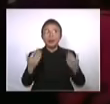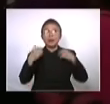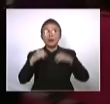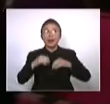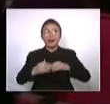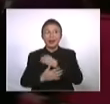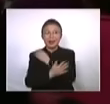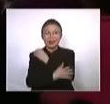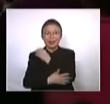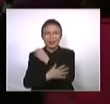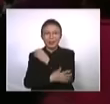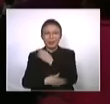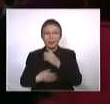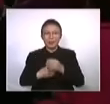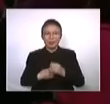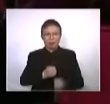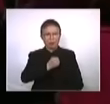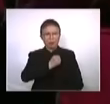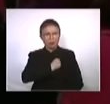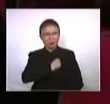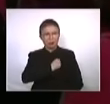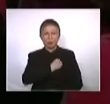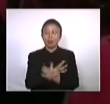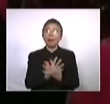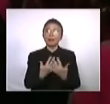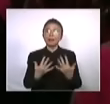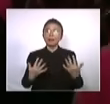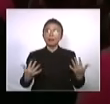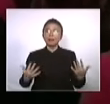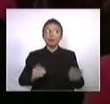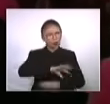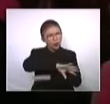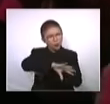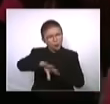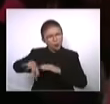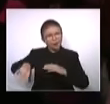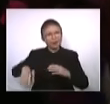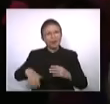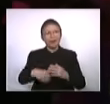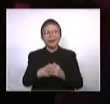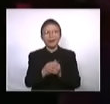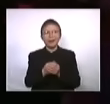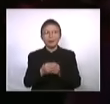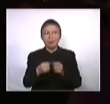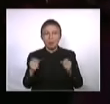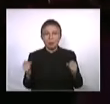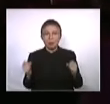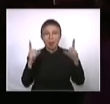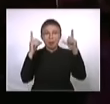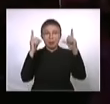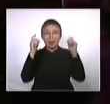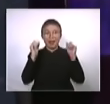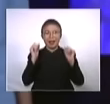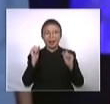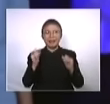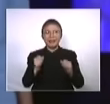eh agak di luar ekspektansi misalnya Pak Mahfud mfud Biasanya kan kalau udah Konvensi atau misalnya